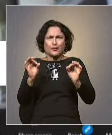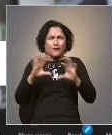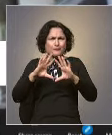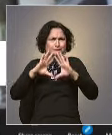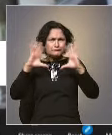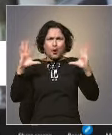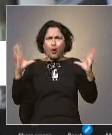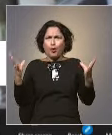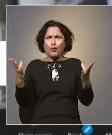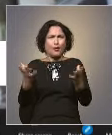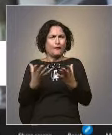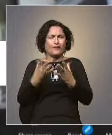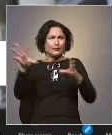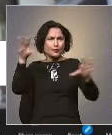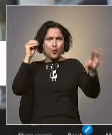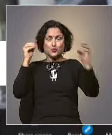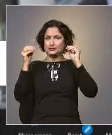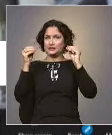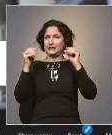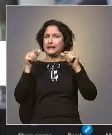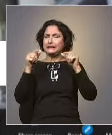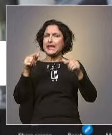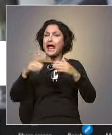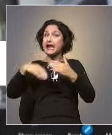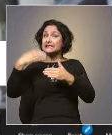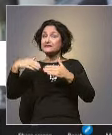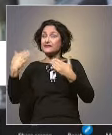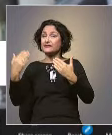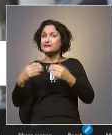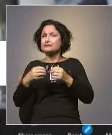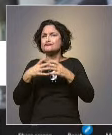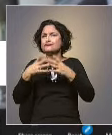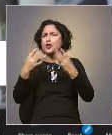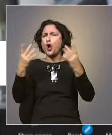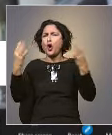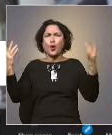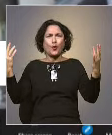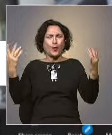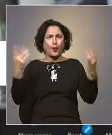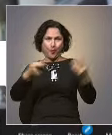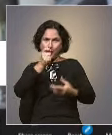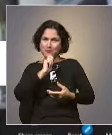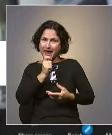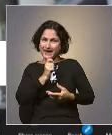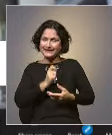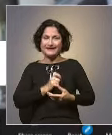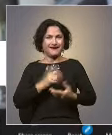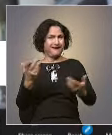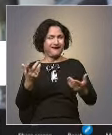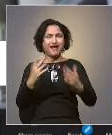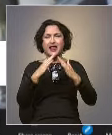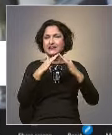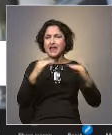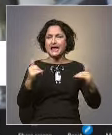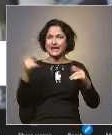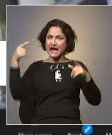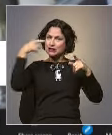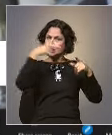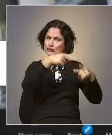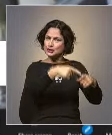И не само, че добиват нови знания, те развиват много важни умения, защото лагерът е насочен